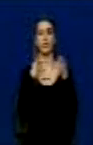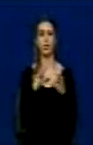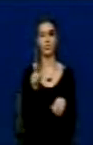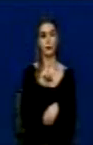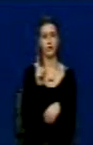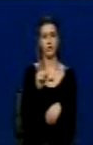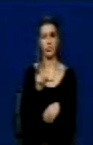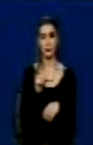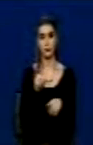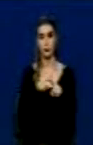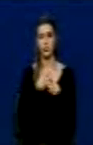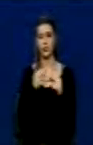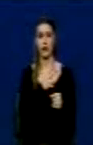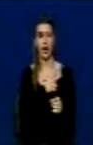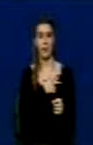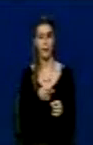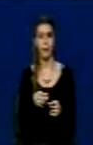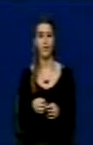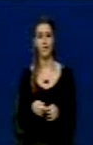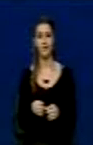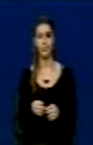së formuluar që e kemi në për këto ligje.